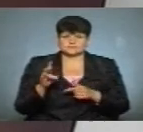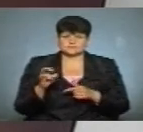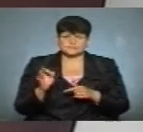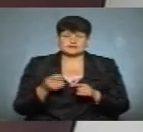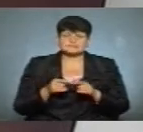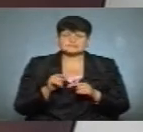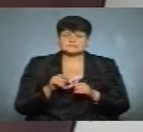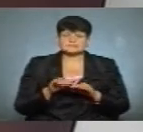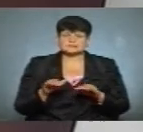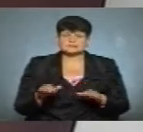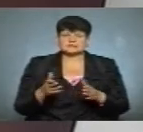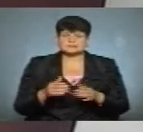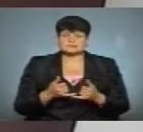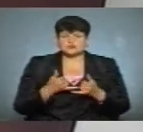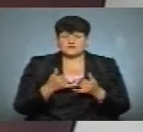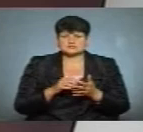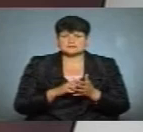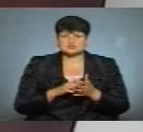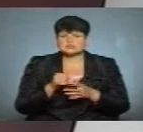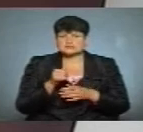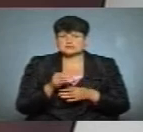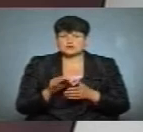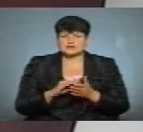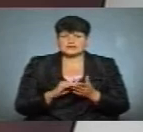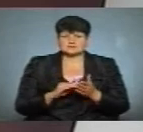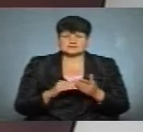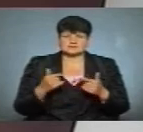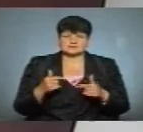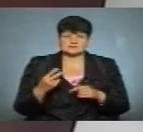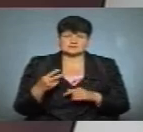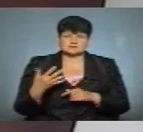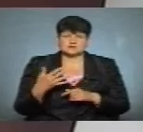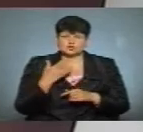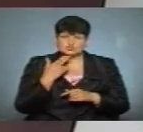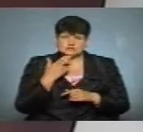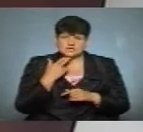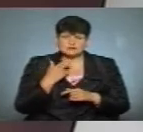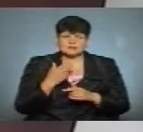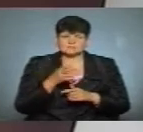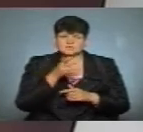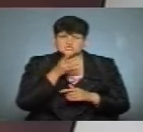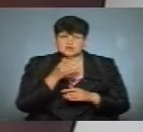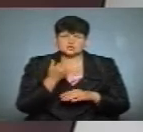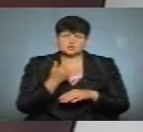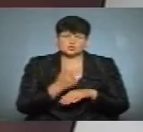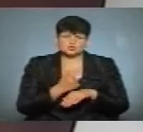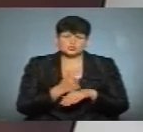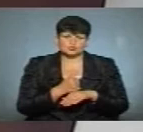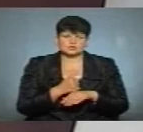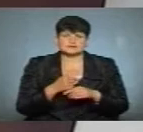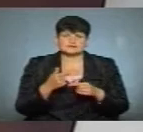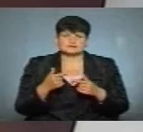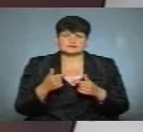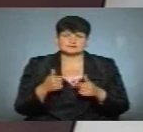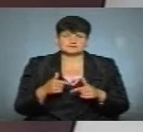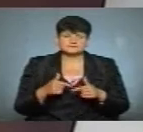ті абітурієнти, які з поважних причин не змогли написати іспит 25 червня під час основної сесії, розповів відповідальний за ЗНО